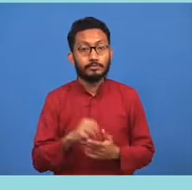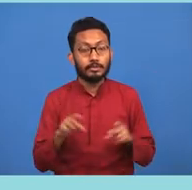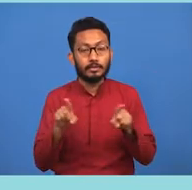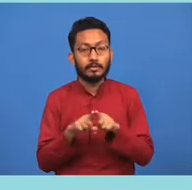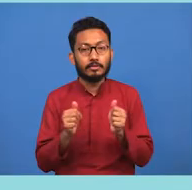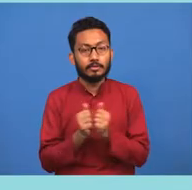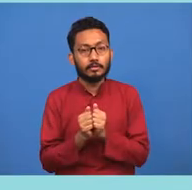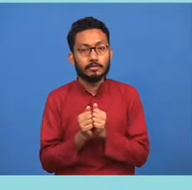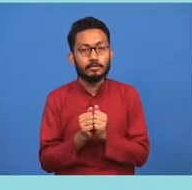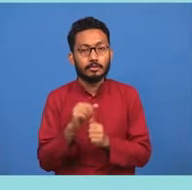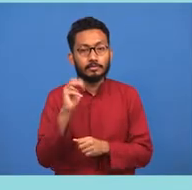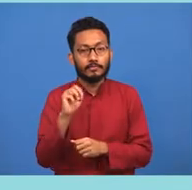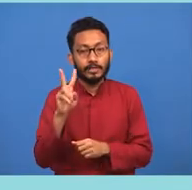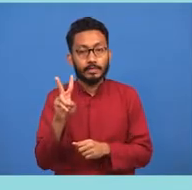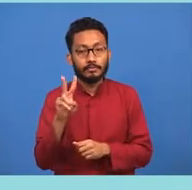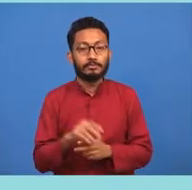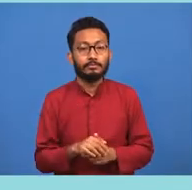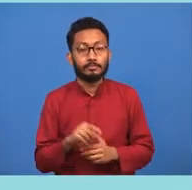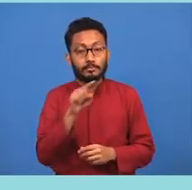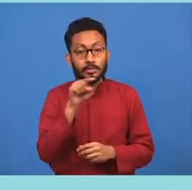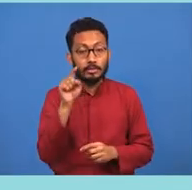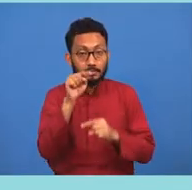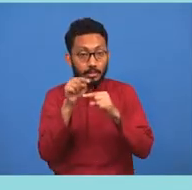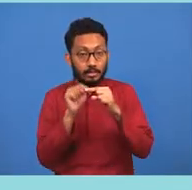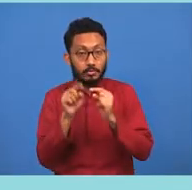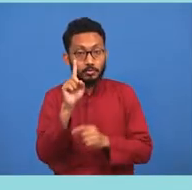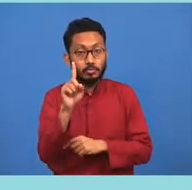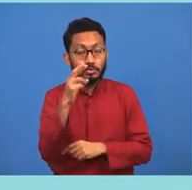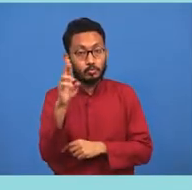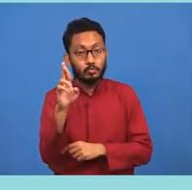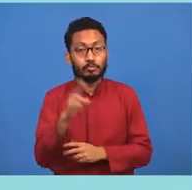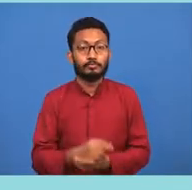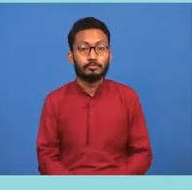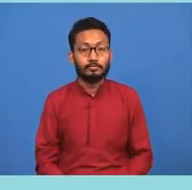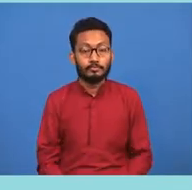dengan MV bahagi 1000.